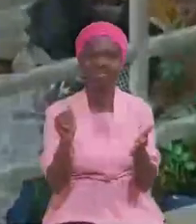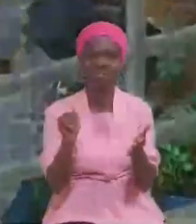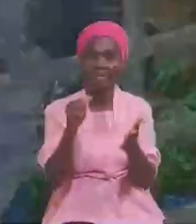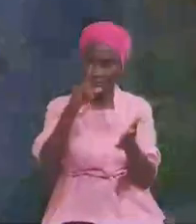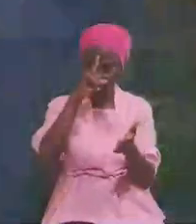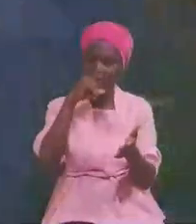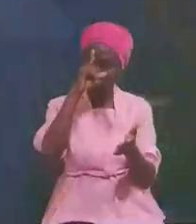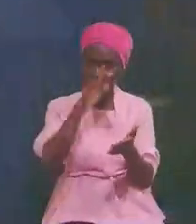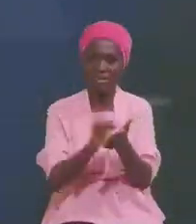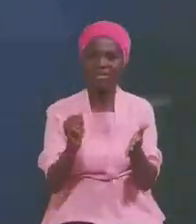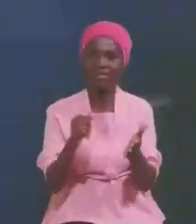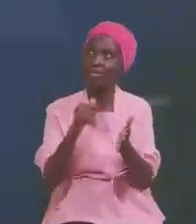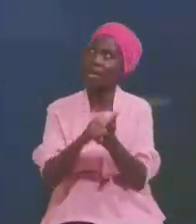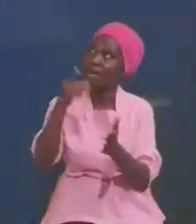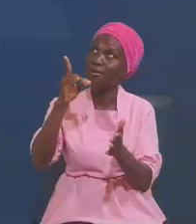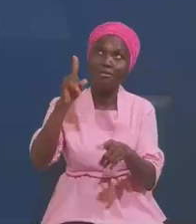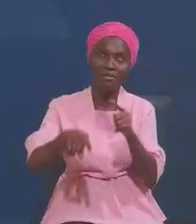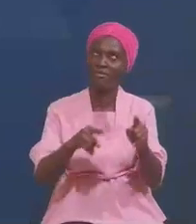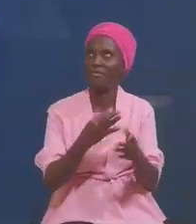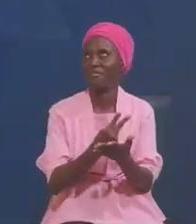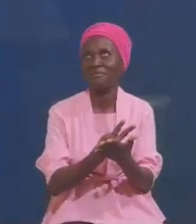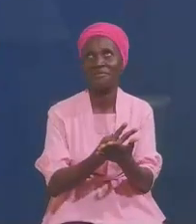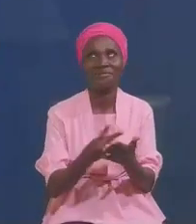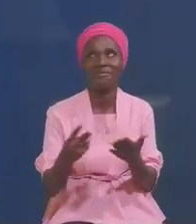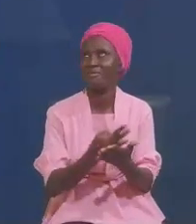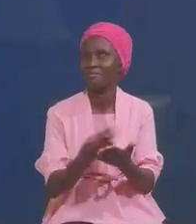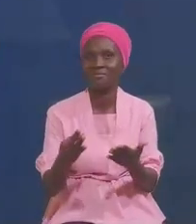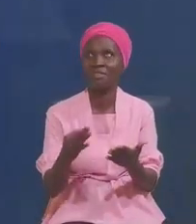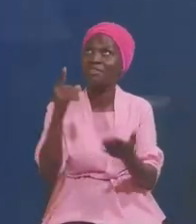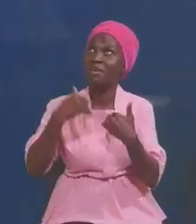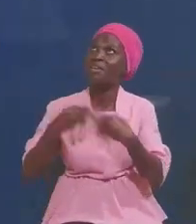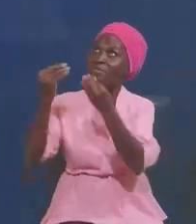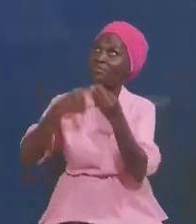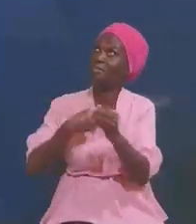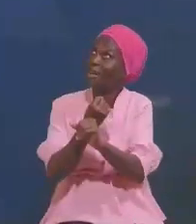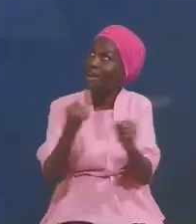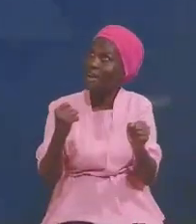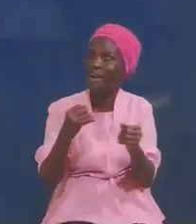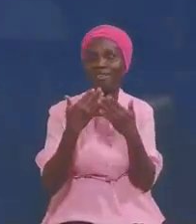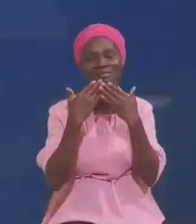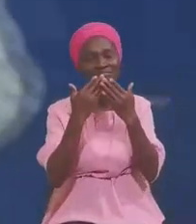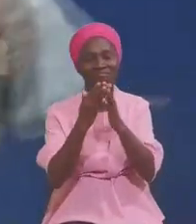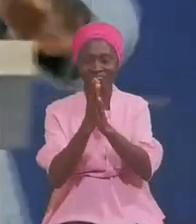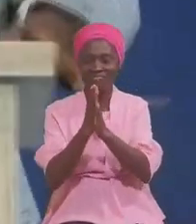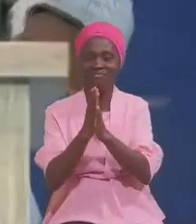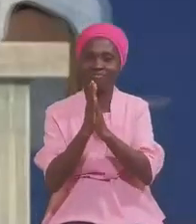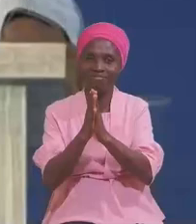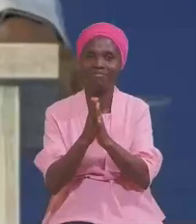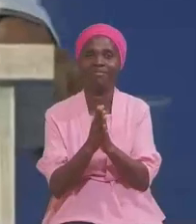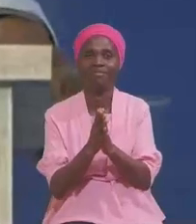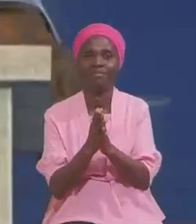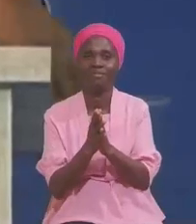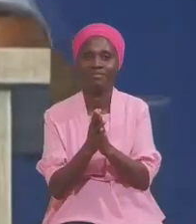que tu m'as donné le salut selon ta parole. Je prie pour vous maintenant, je prie avec vous maintenant.